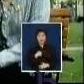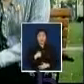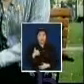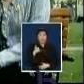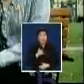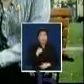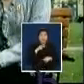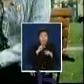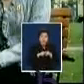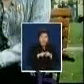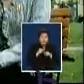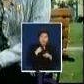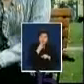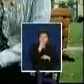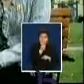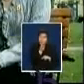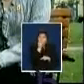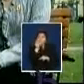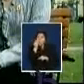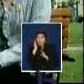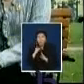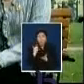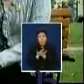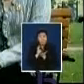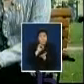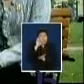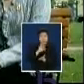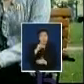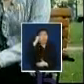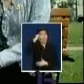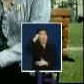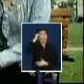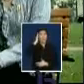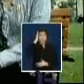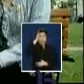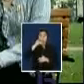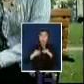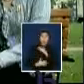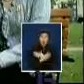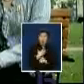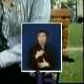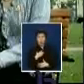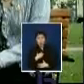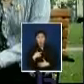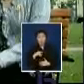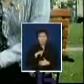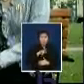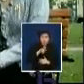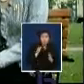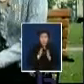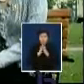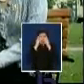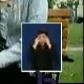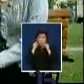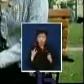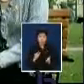ของการฟังเนี่ยจะเห็นนักลงทุนต่างก็มีความหวังสดใสนะคะกับการที่ได้ร่วมเดินทางกับท่านนายกแล้วก็ได้มา